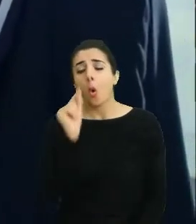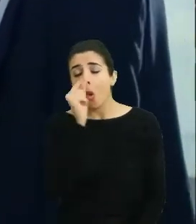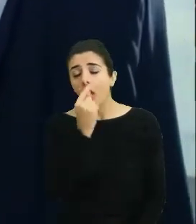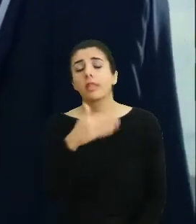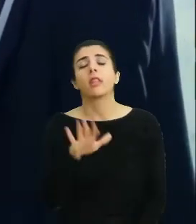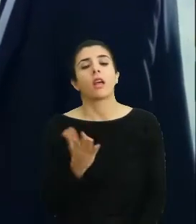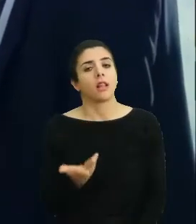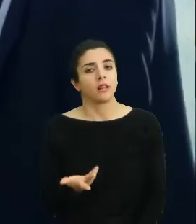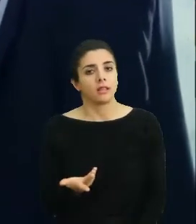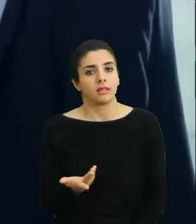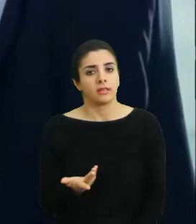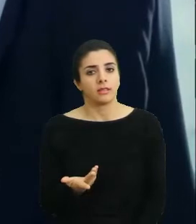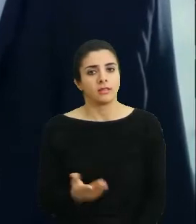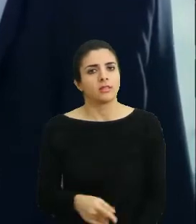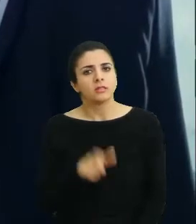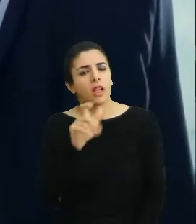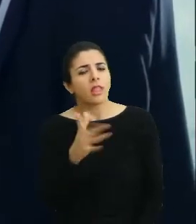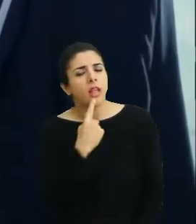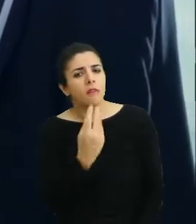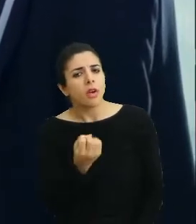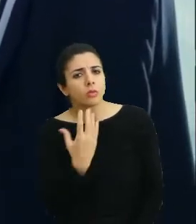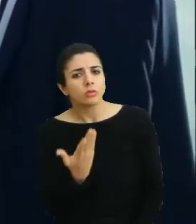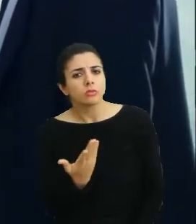mı? Sen niye öyle deyin ki?